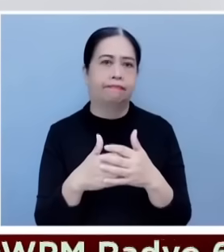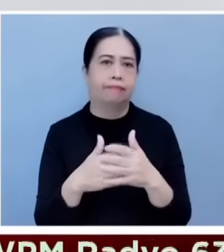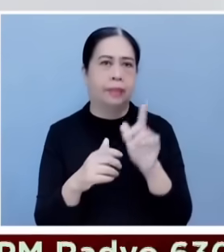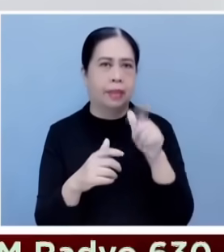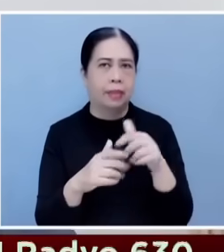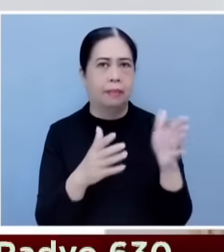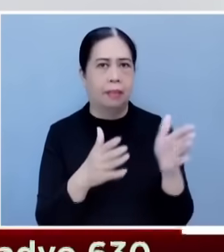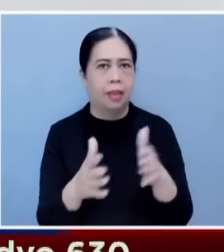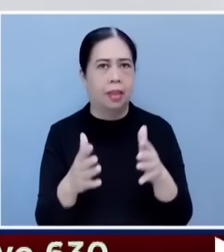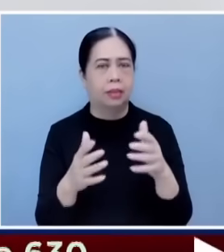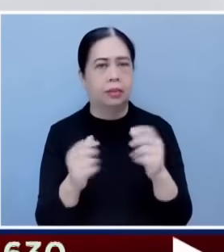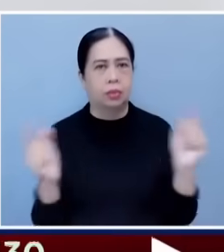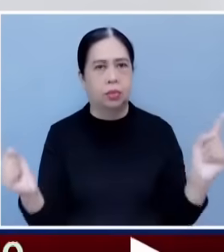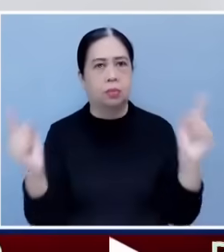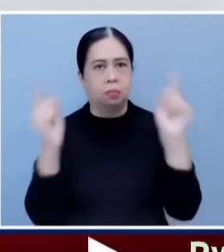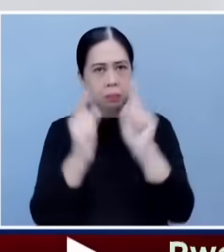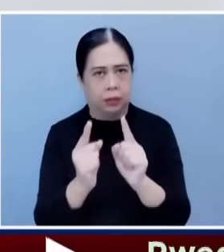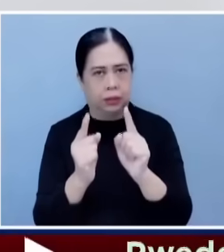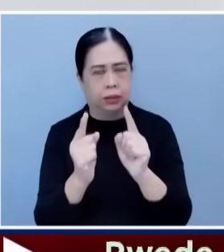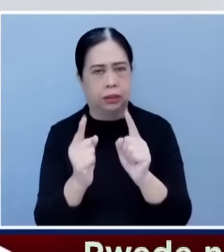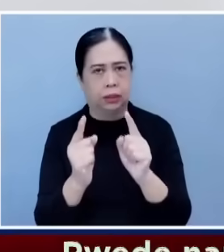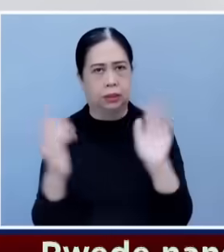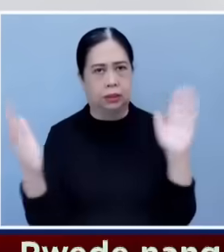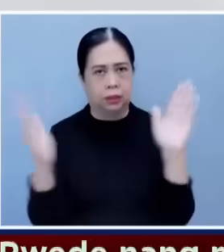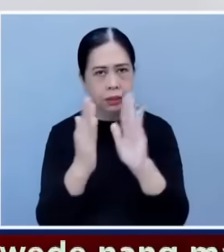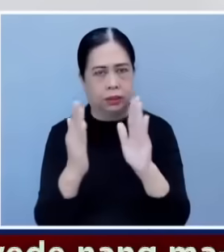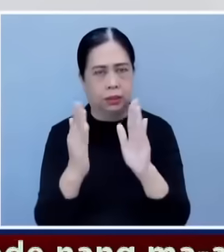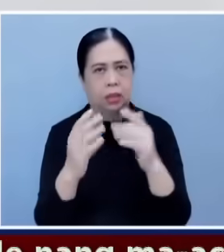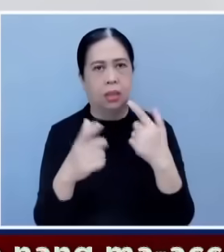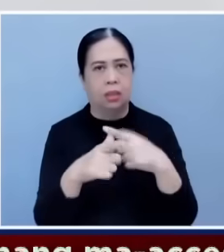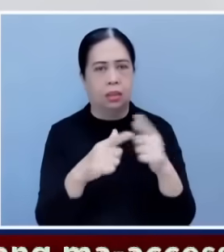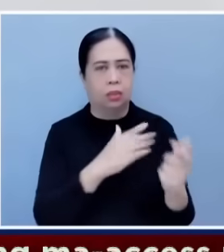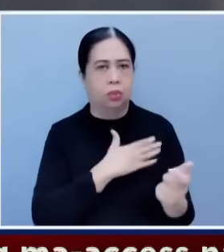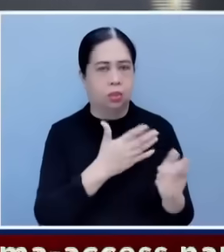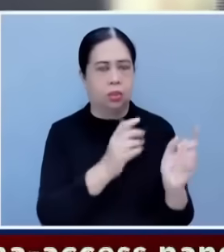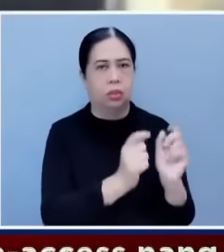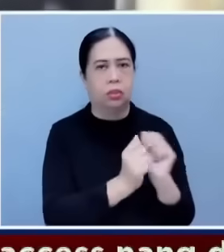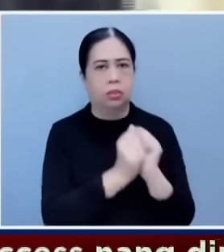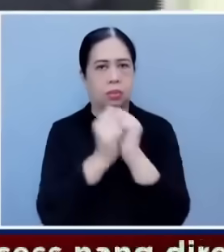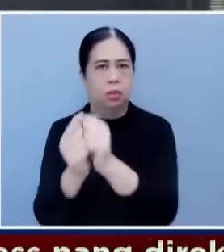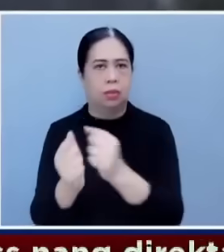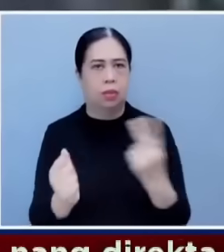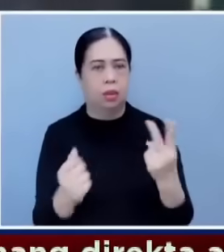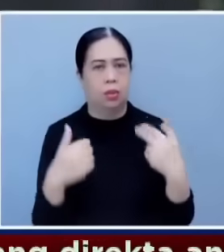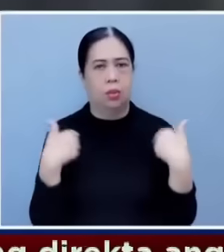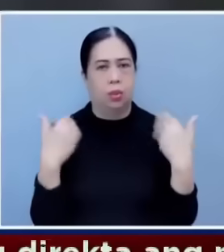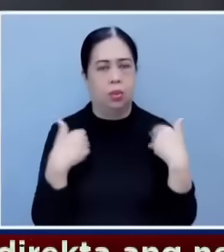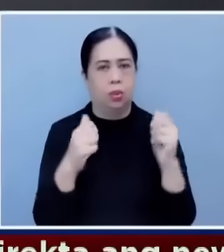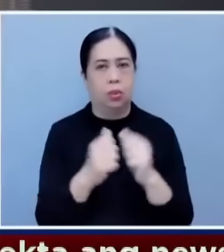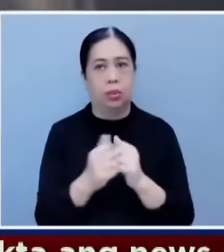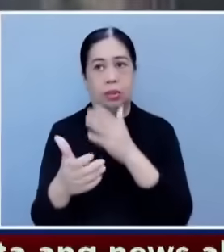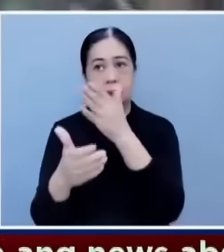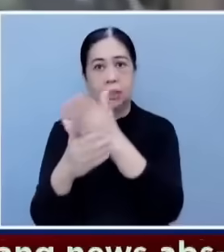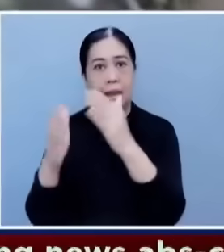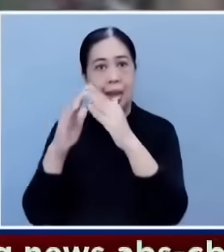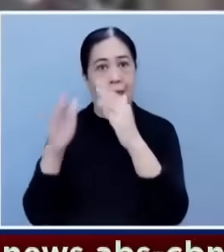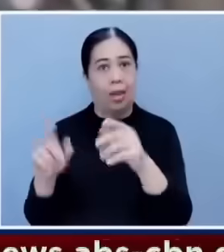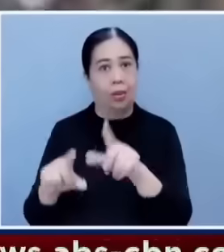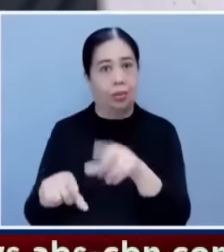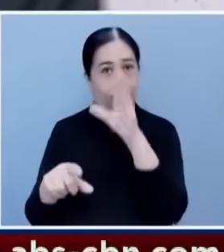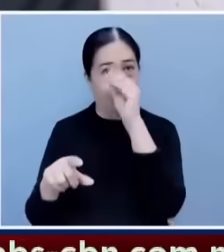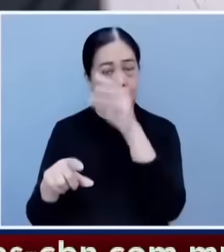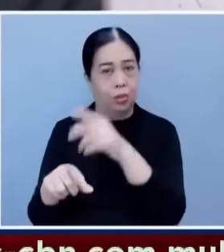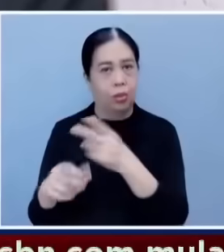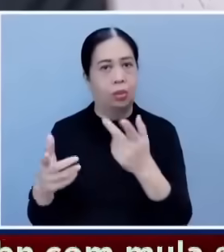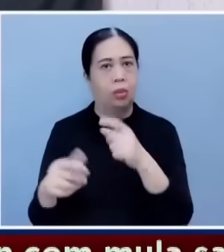pagkaplano na magkikita at kung saan po sumama po itong dalawang menor de edad. Nagpunta ang mga biktima sa bahay ng sospek kung